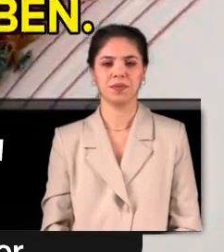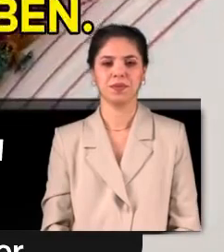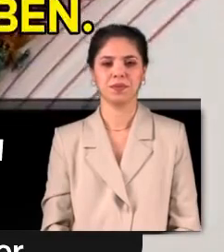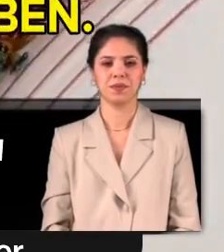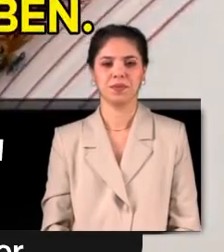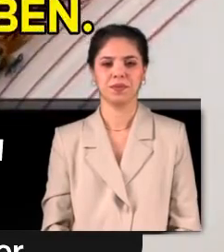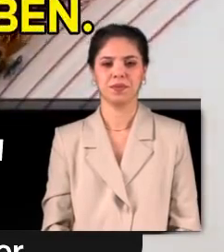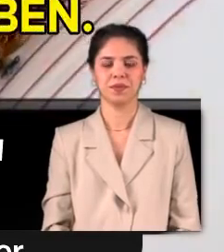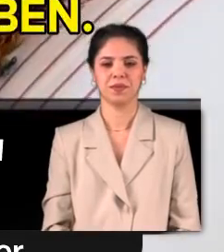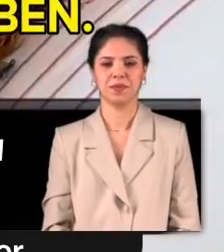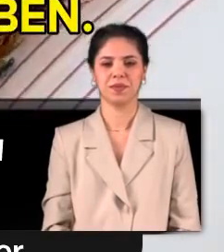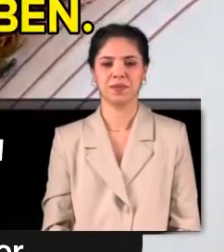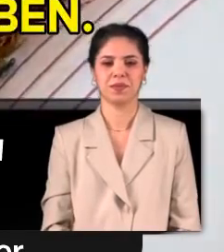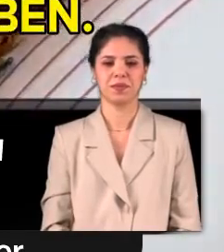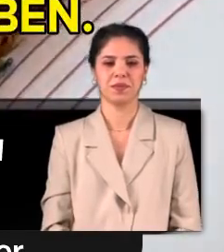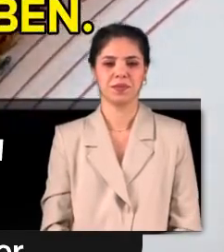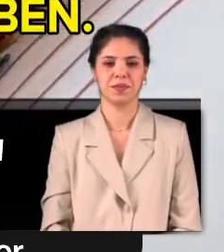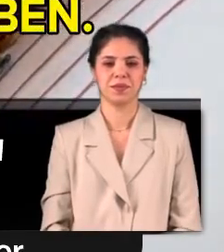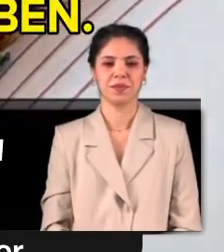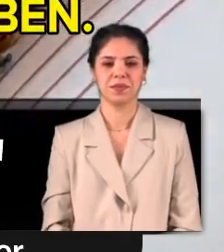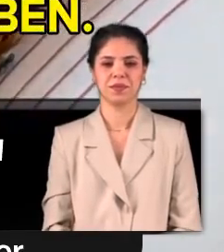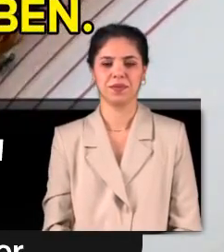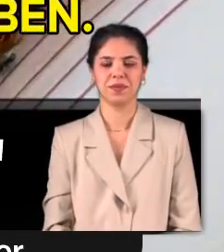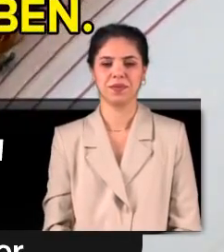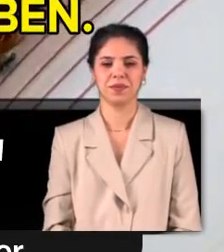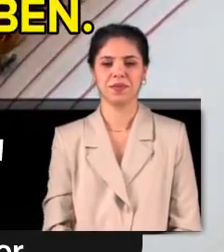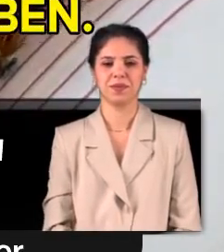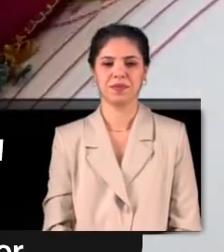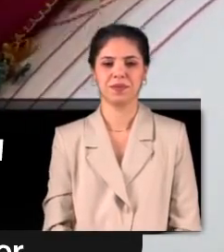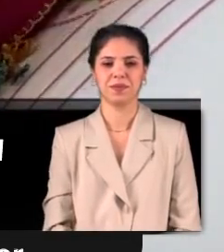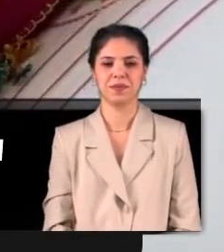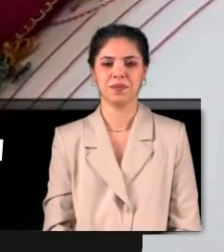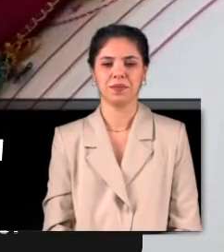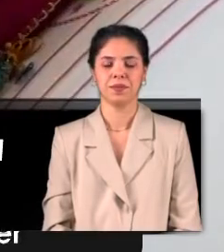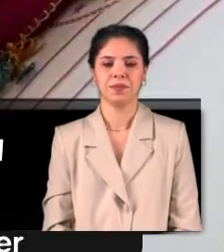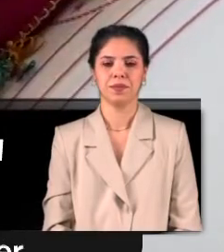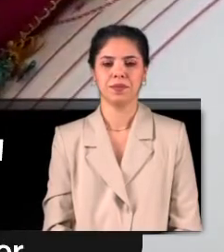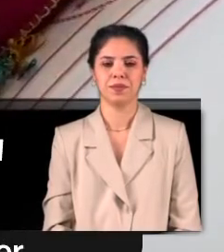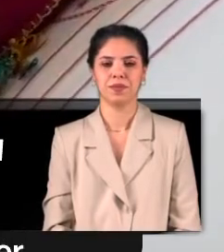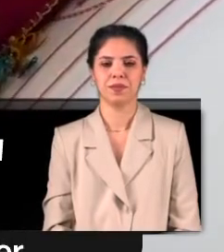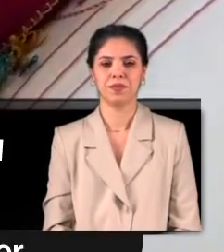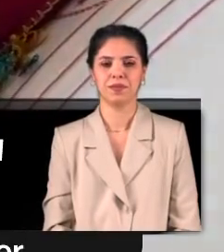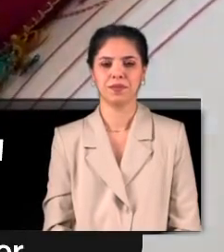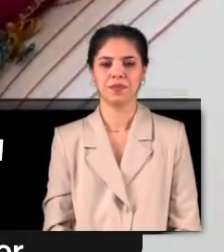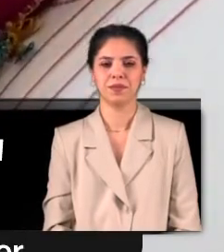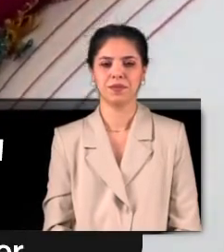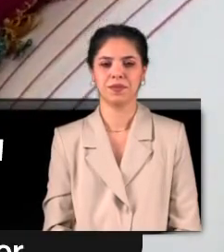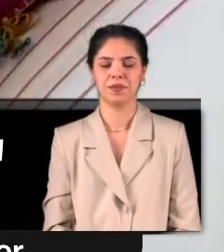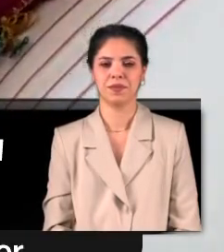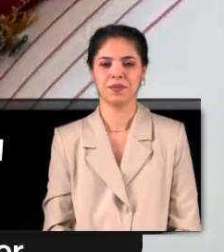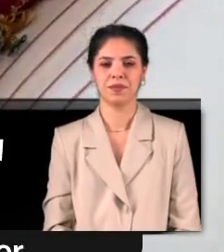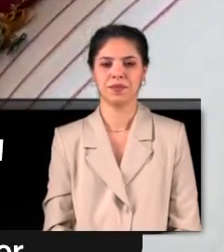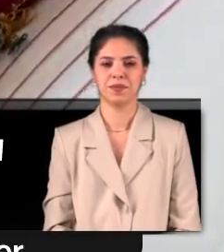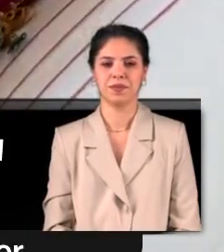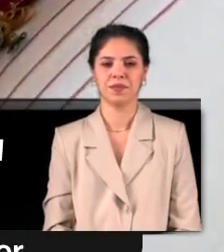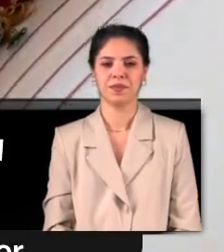Aynı bir enkazdayız gene. Nasıl gidiyor? Güzel gidiyor. Sizin sayenizde şu an buradayım ben. Songül. Songül kızımız arkadaşlar. Yücel abin de